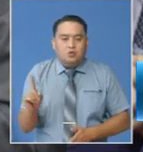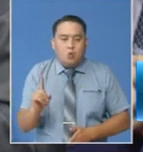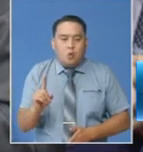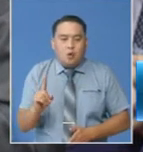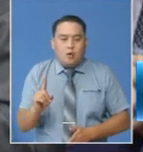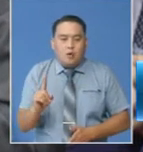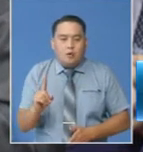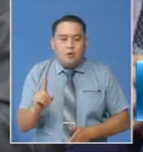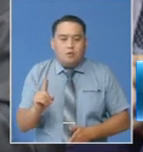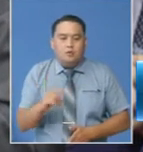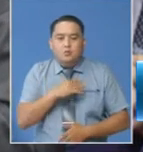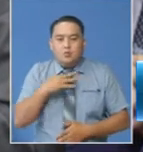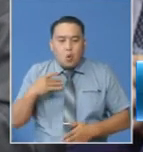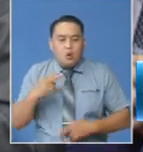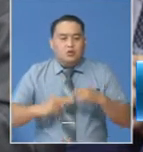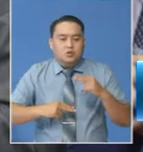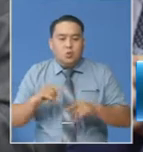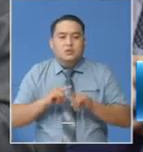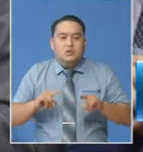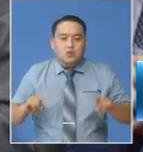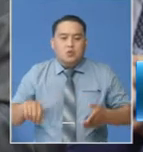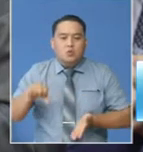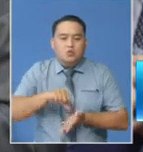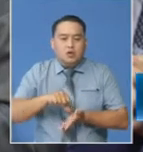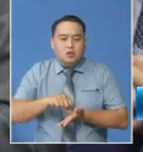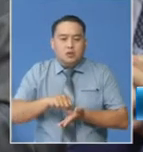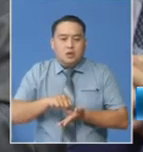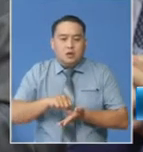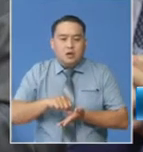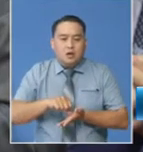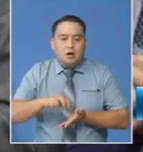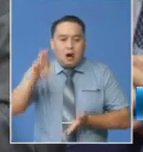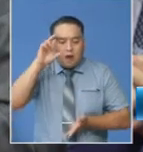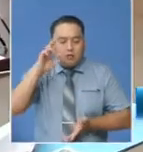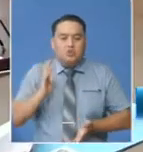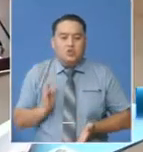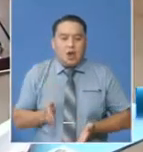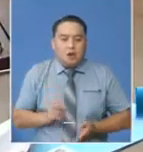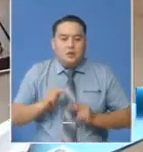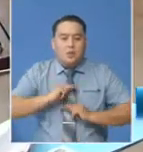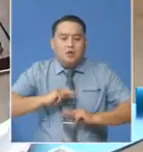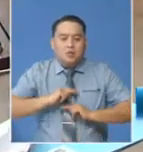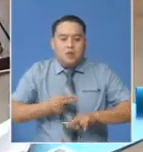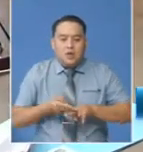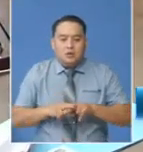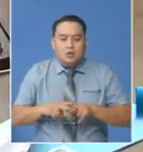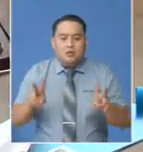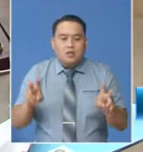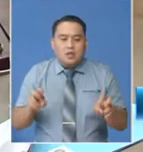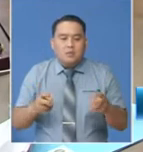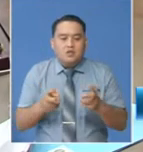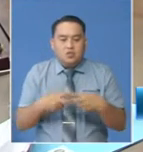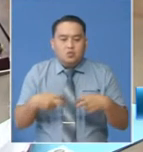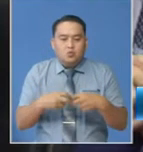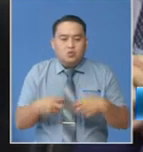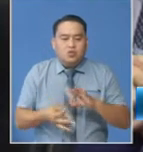очень много детских садов с участием частного капитала. Вот эту тему изучить надо, потому